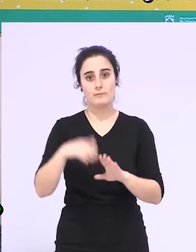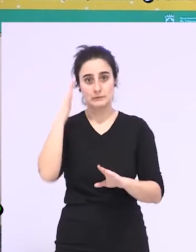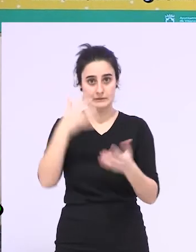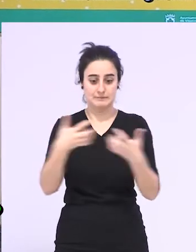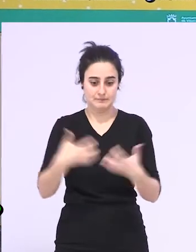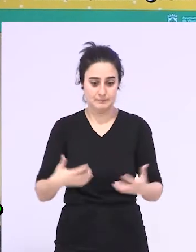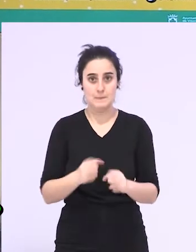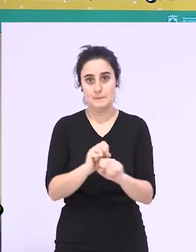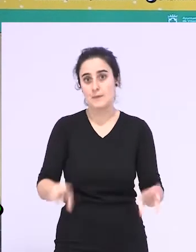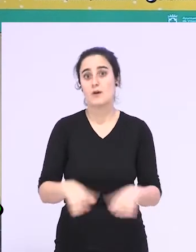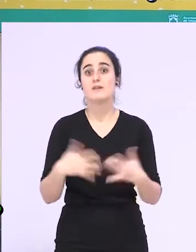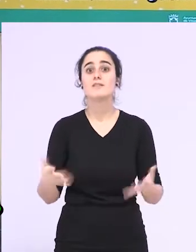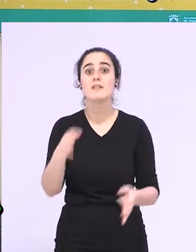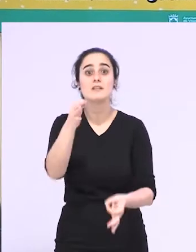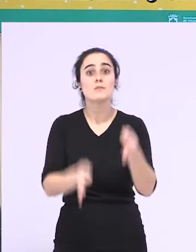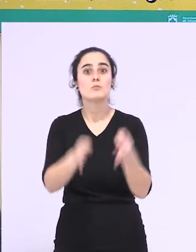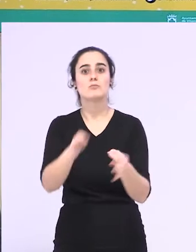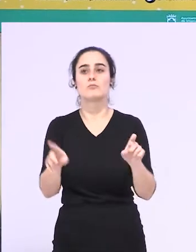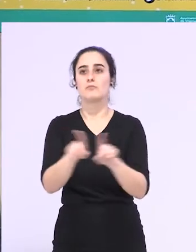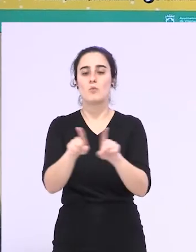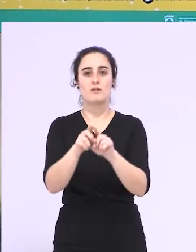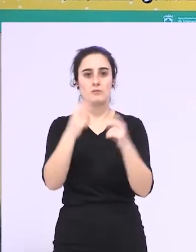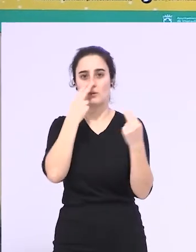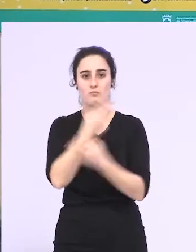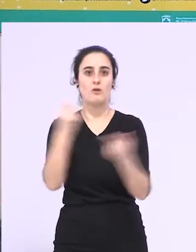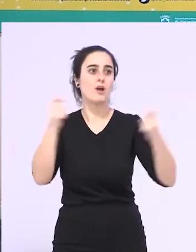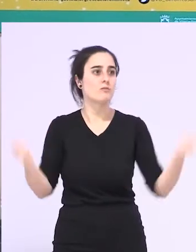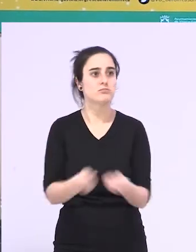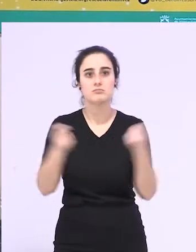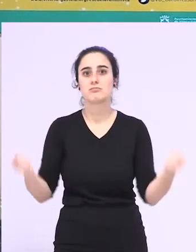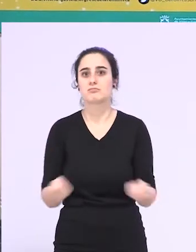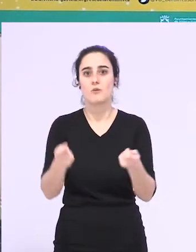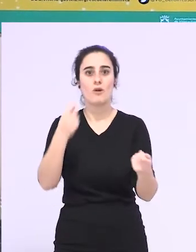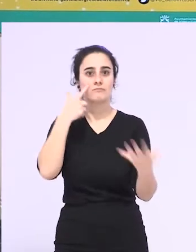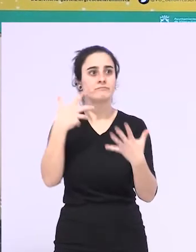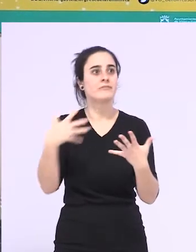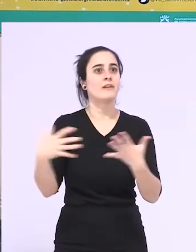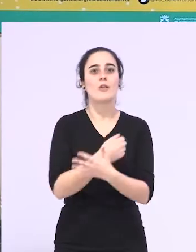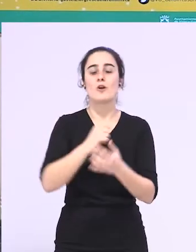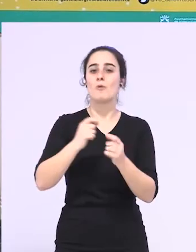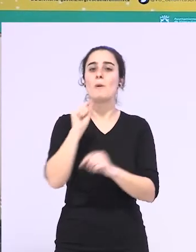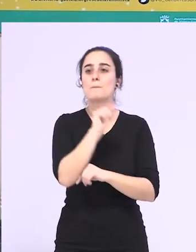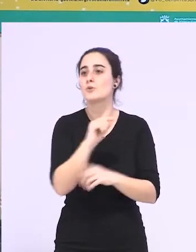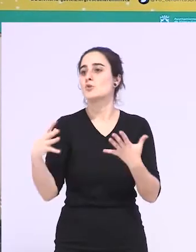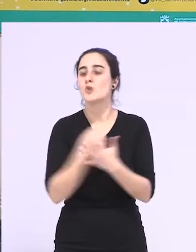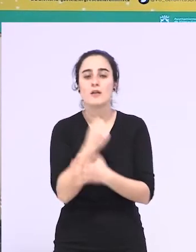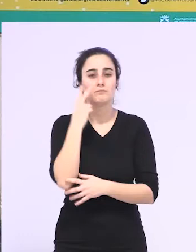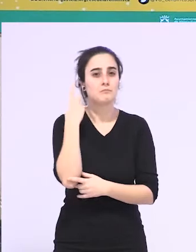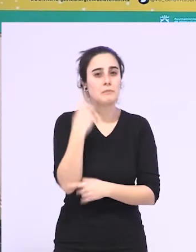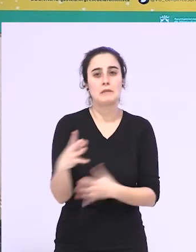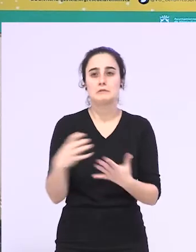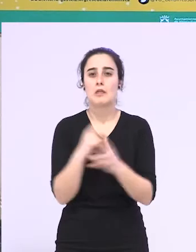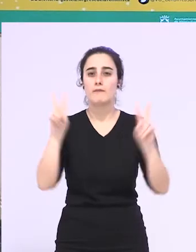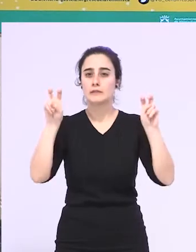gertatu zen, epaiketa bera bihurtu zala ikuskizun. Minutuz minutu, egunero eskatzen zitzaien titular bat,